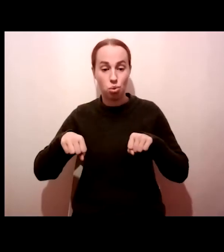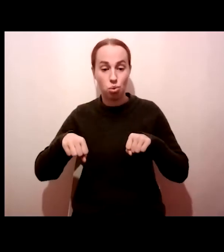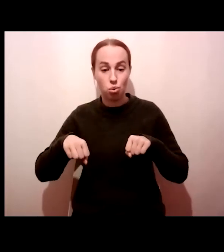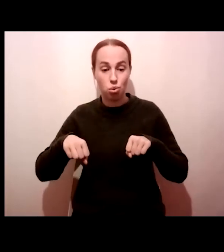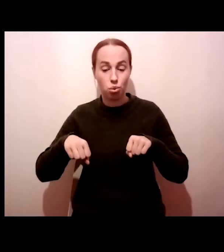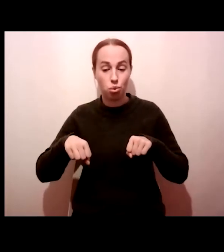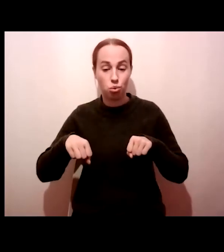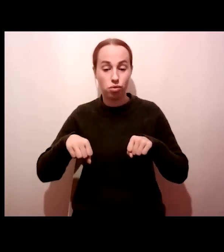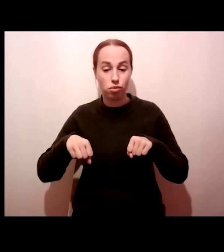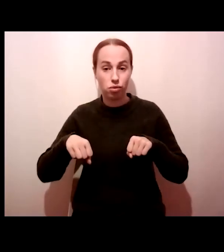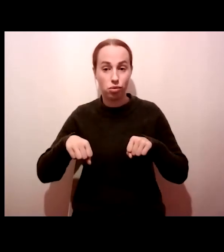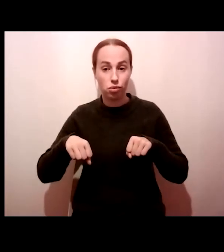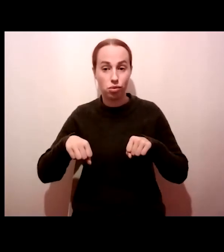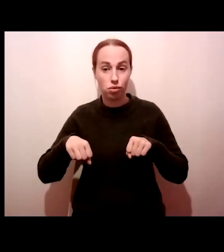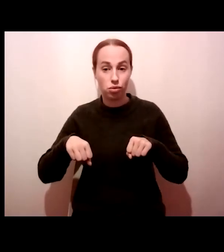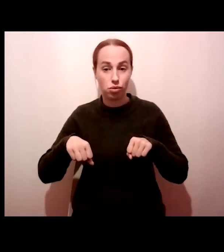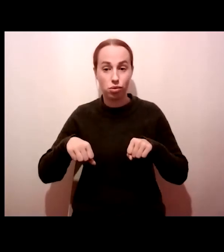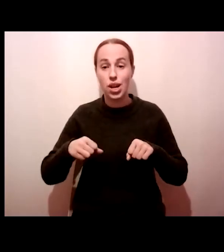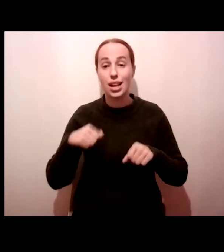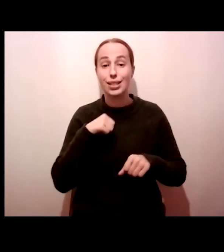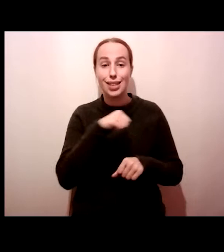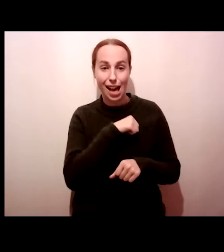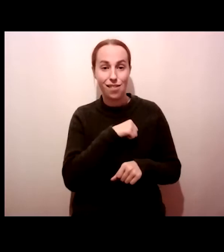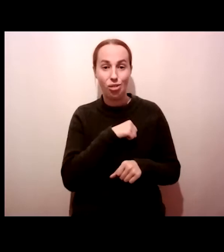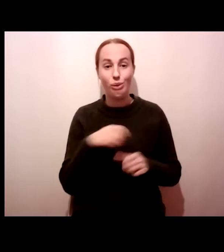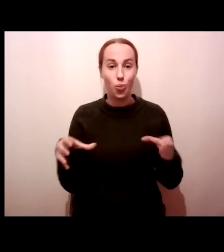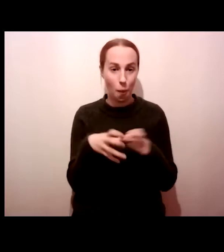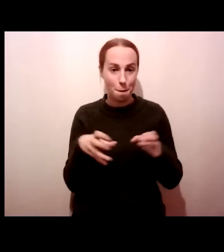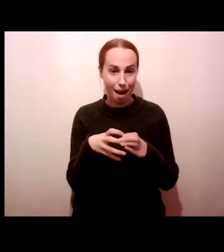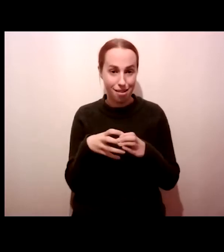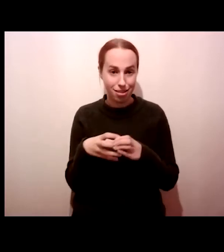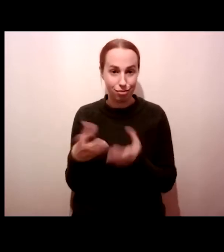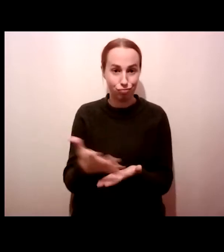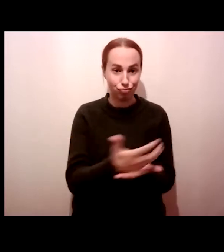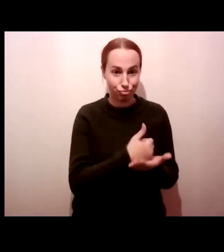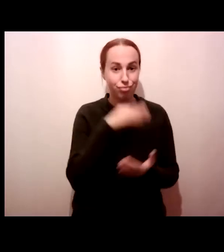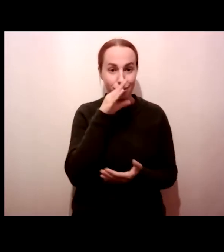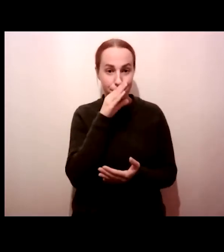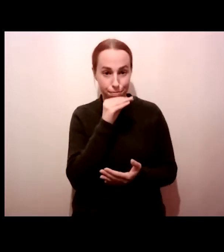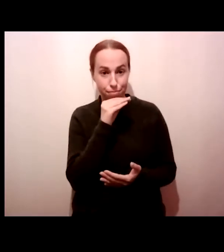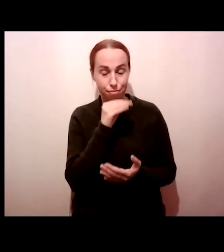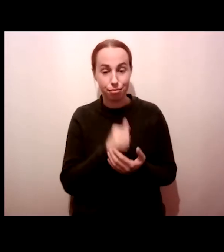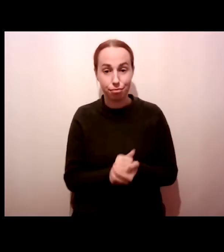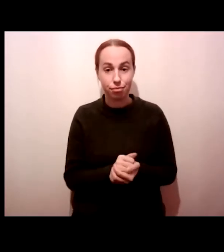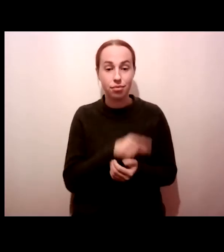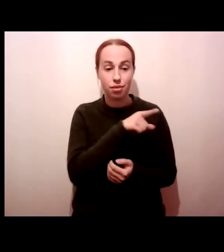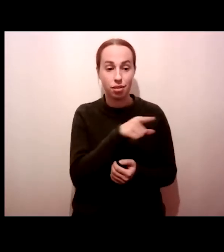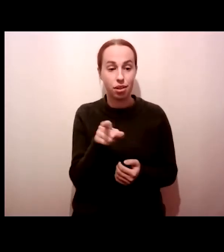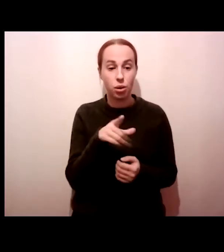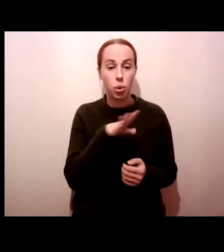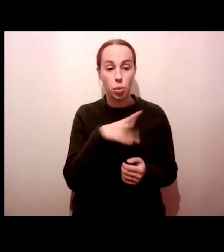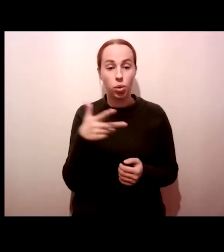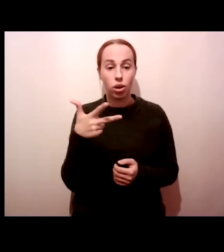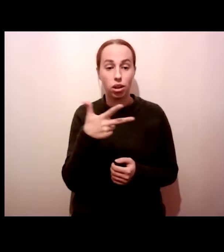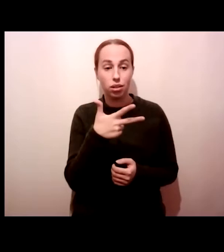surinkti didelę pasišventusių savanorių komandą, kuri iš tiesų jau budėjo